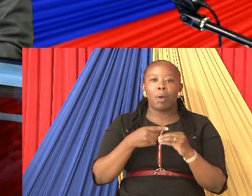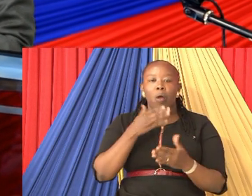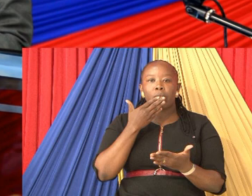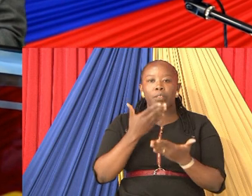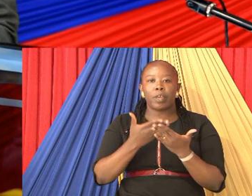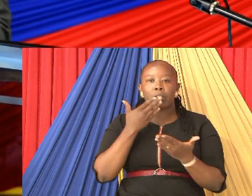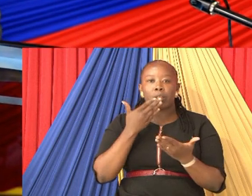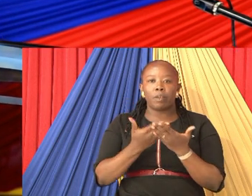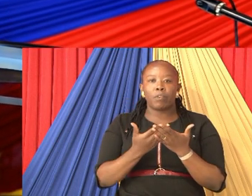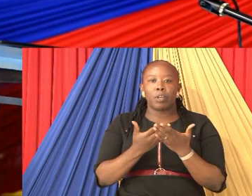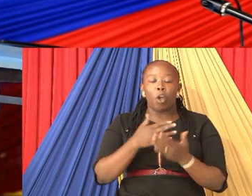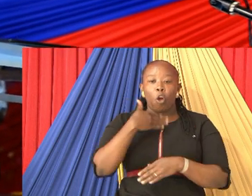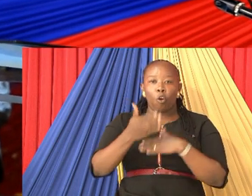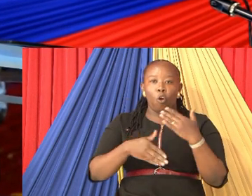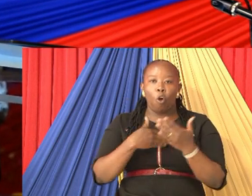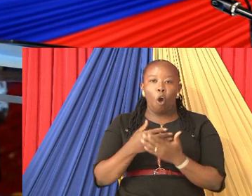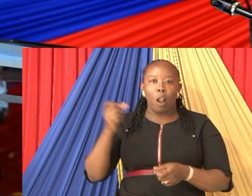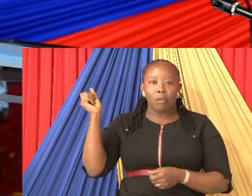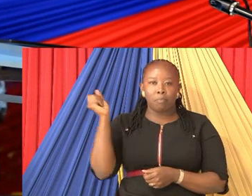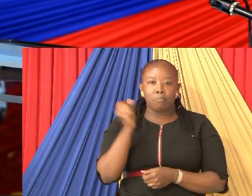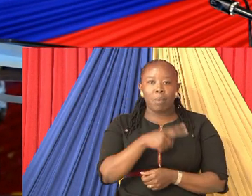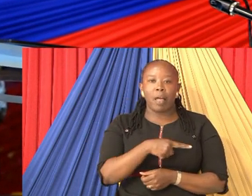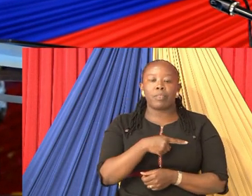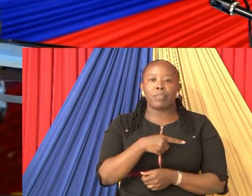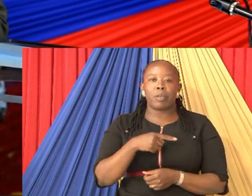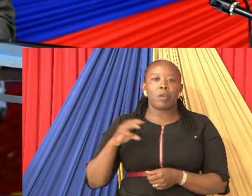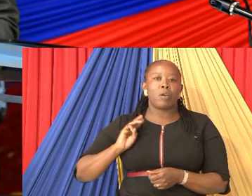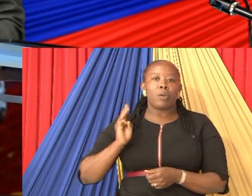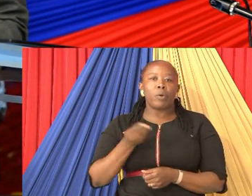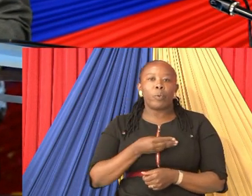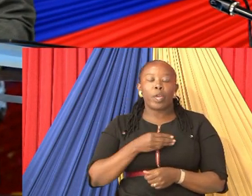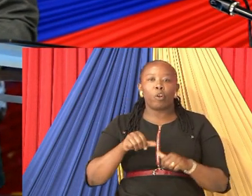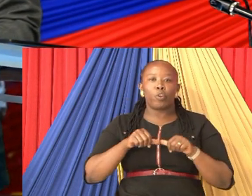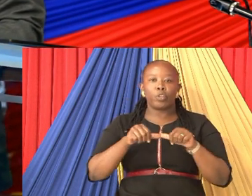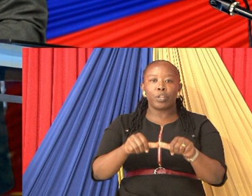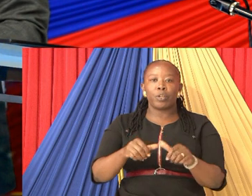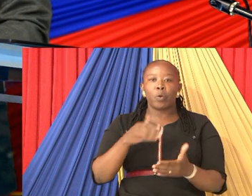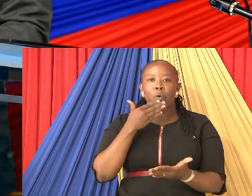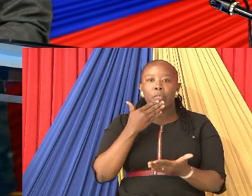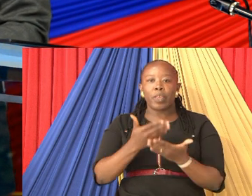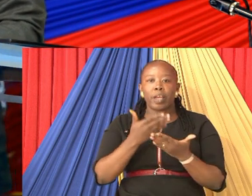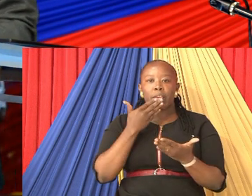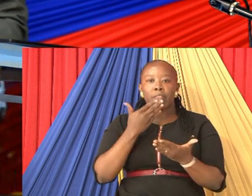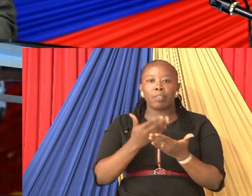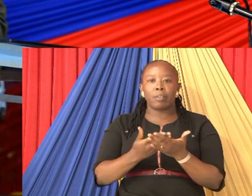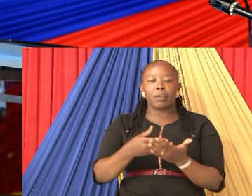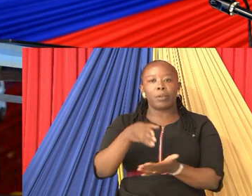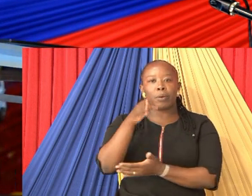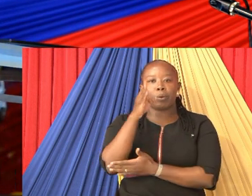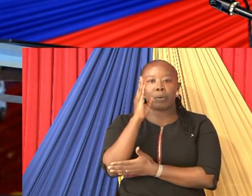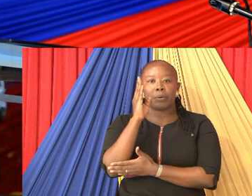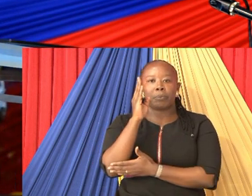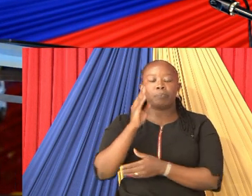mwezi mzima ambao tunazidi kuendelea tukimshukuru Mungu kwa mengi. Na tumekumbushwa na maandiko